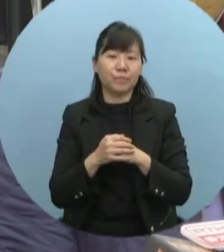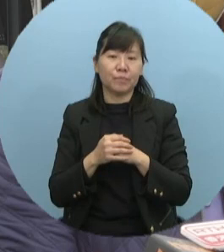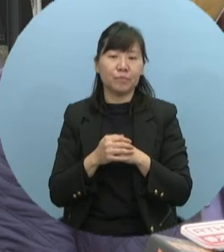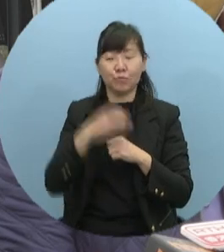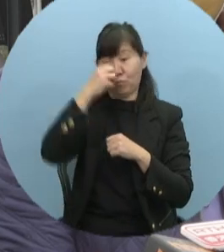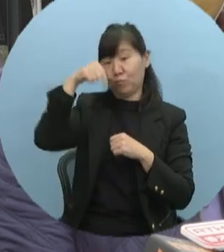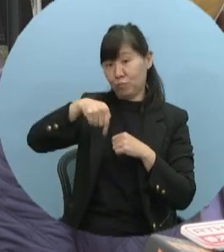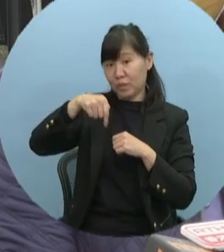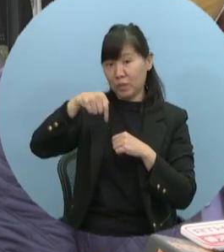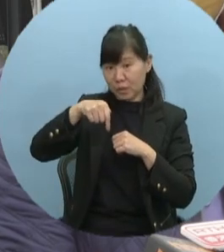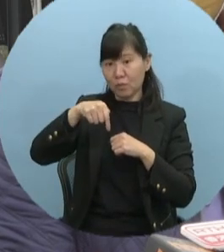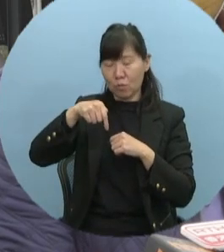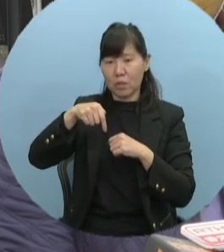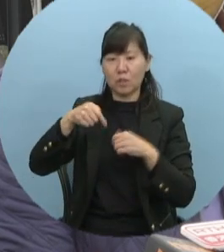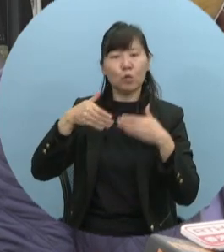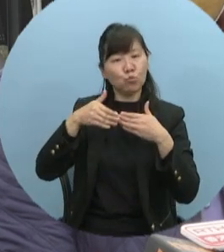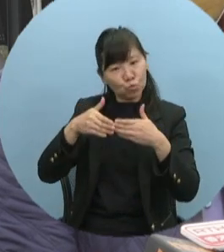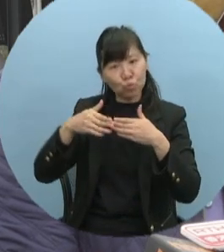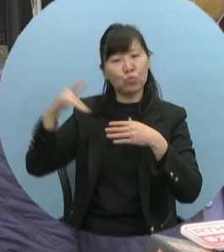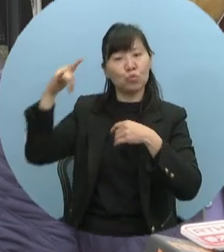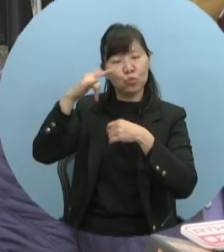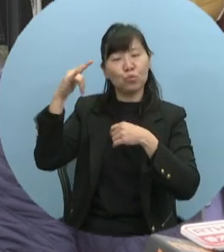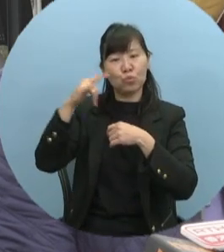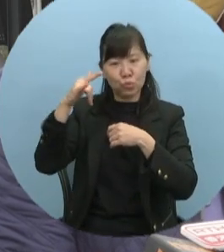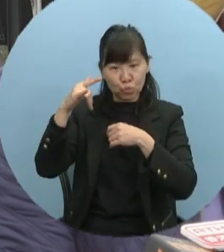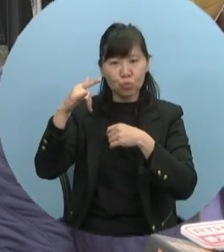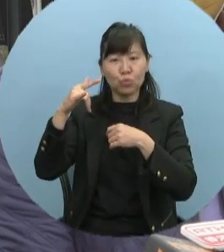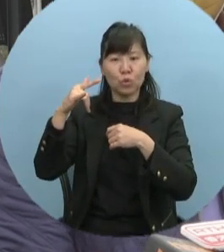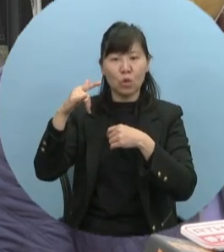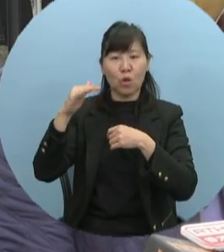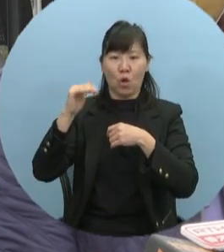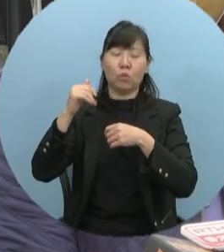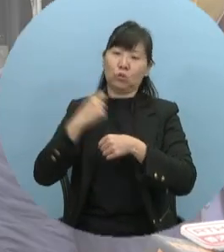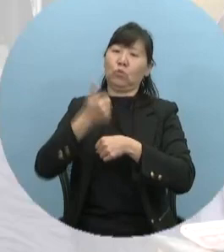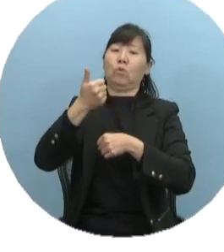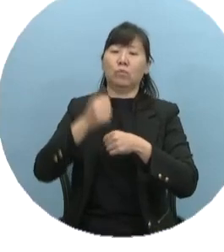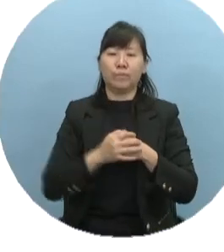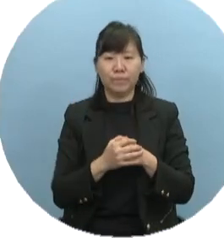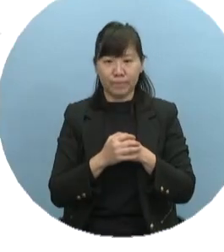哋香港作為航運中心同埋空運樞紐嗰個作用。